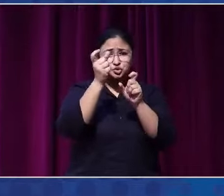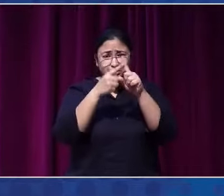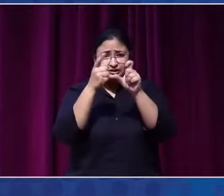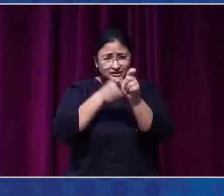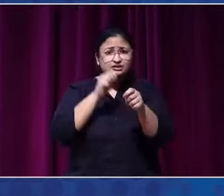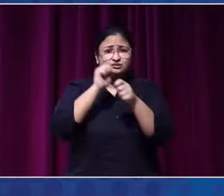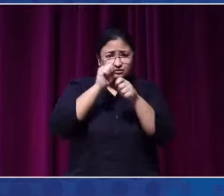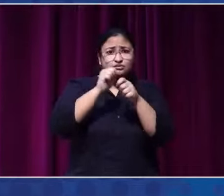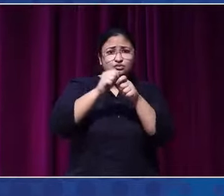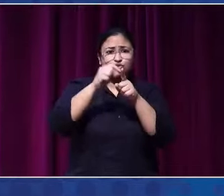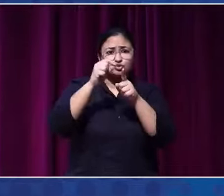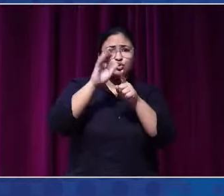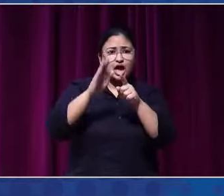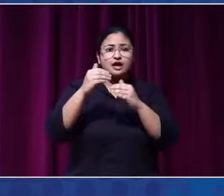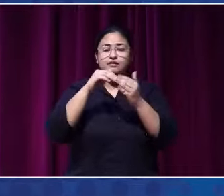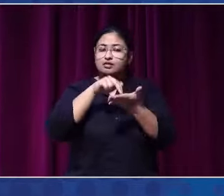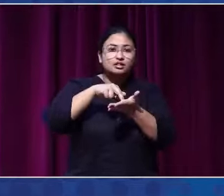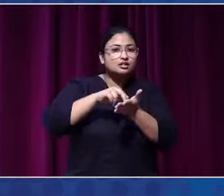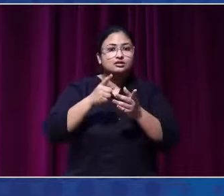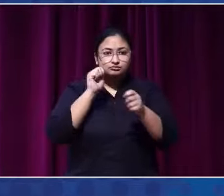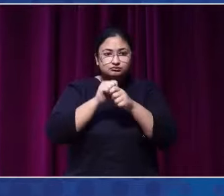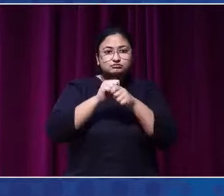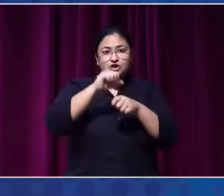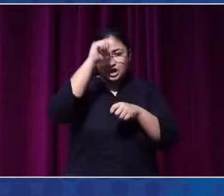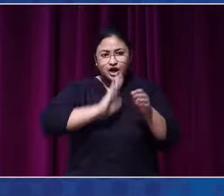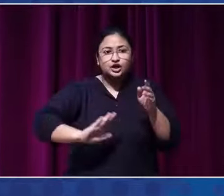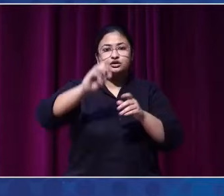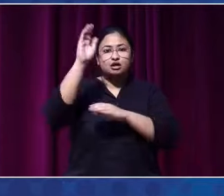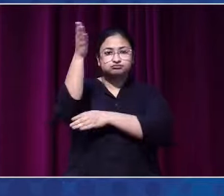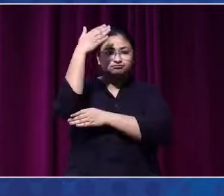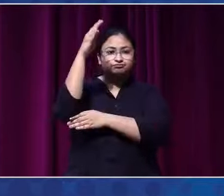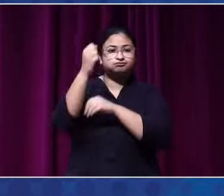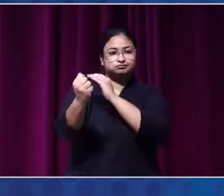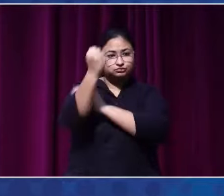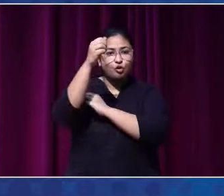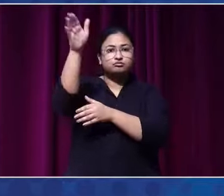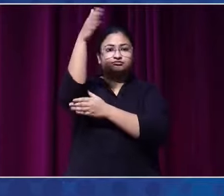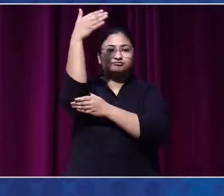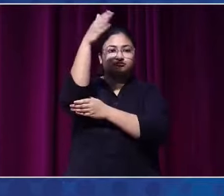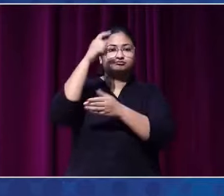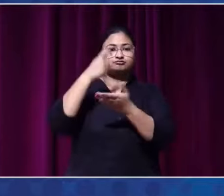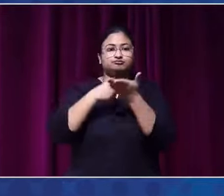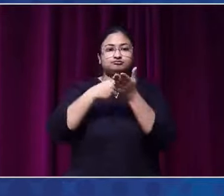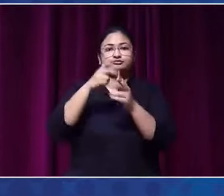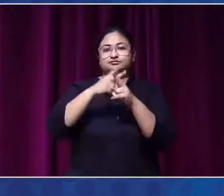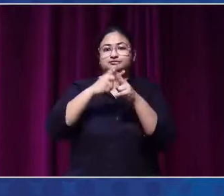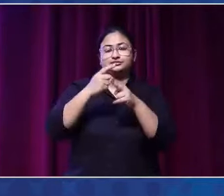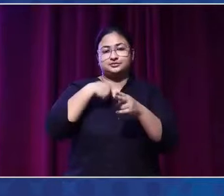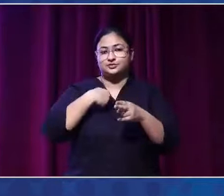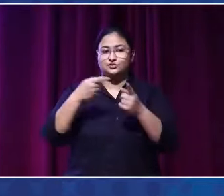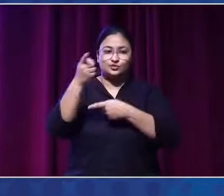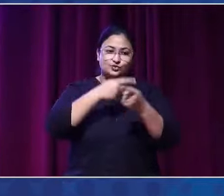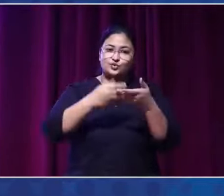डिगमगाए, ताकि राष्ट्र का लोकतंत्र रहे मजबूत और तिरंगा लहराए। आप सबको हम सबकी तरफ से बहुत बहुत अभिनंदन,